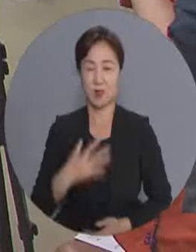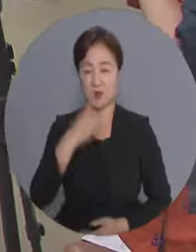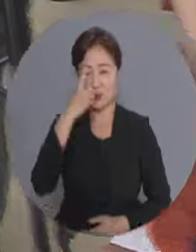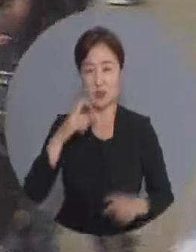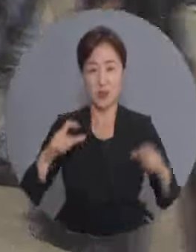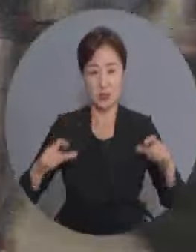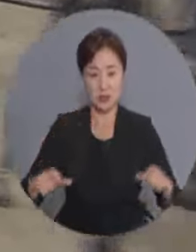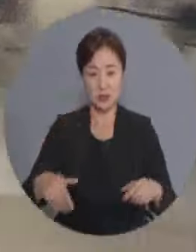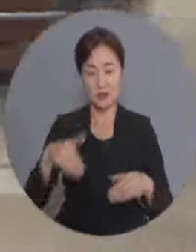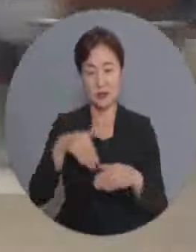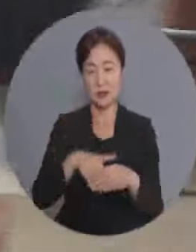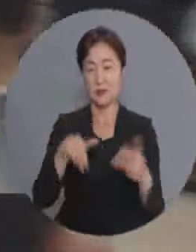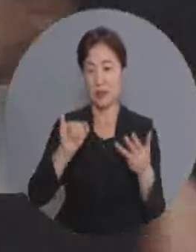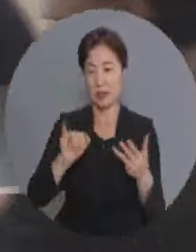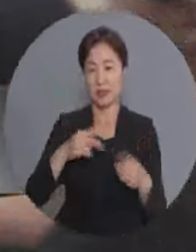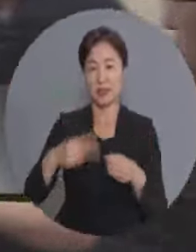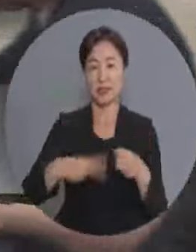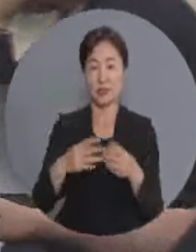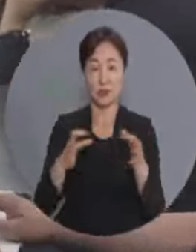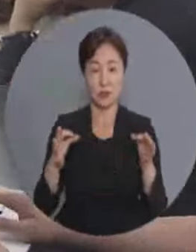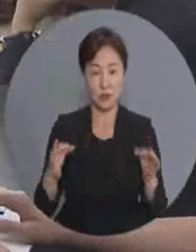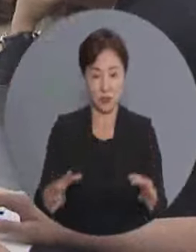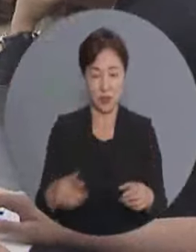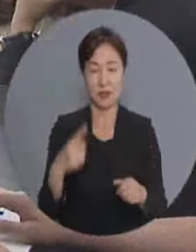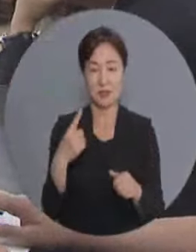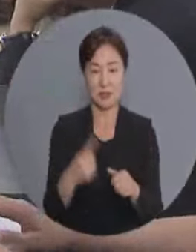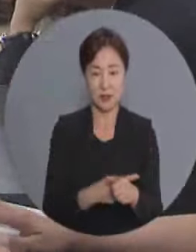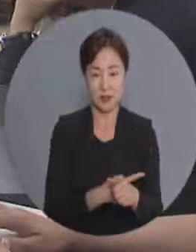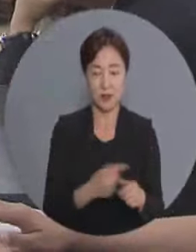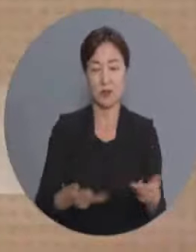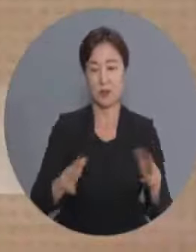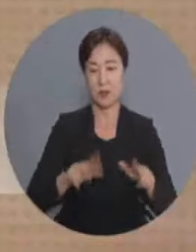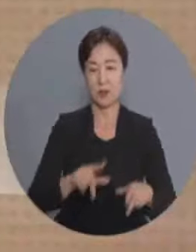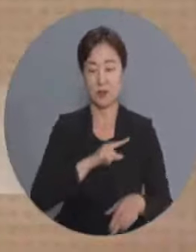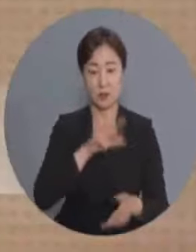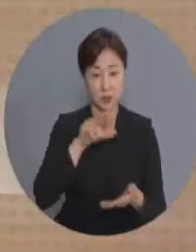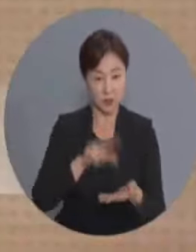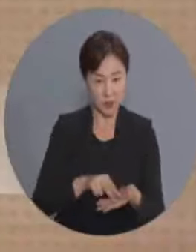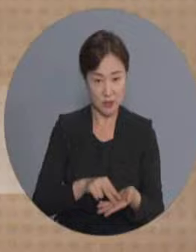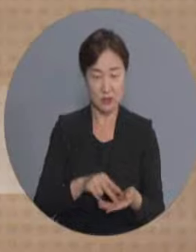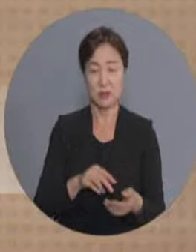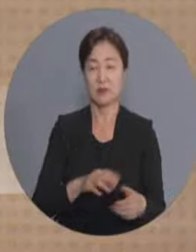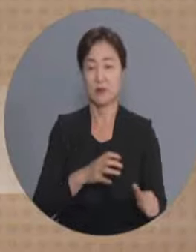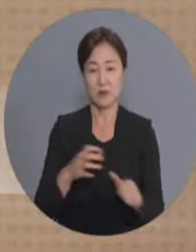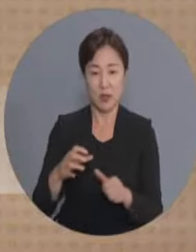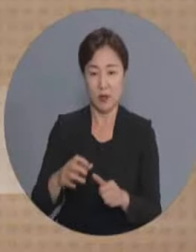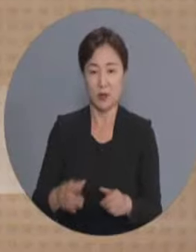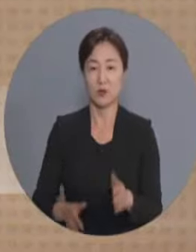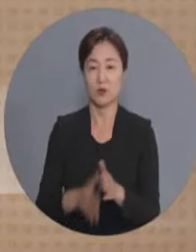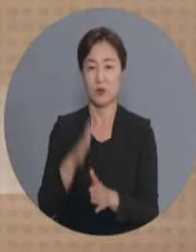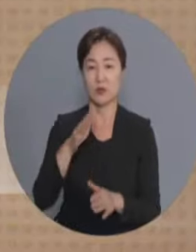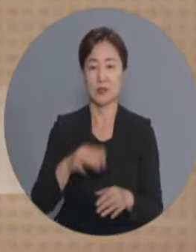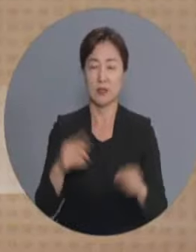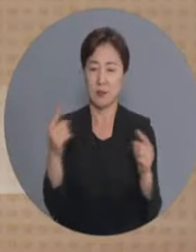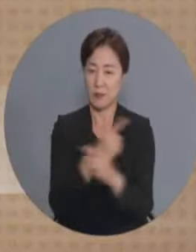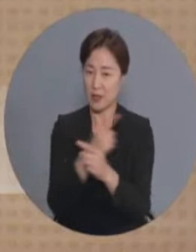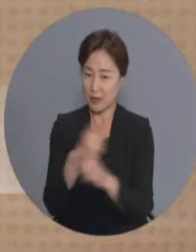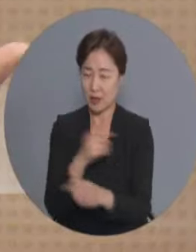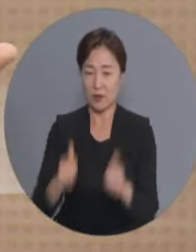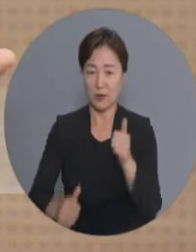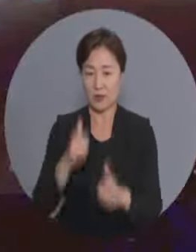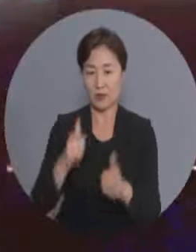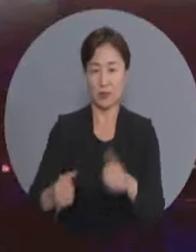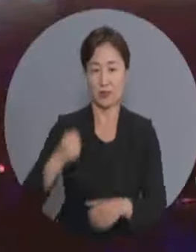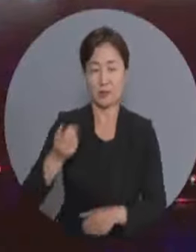순천시는 민선 8기 지난 2년 동안 생태와 정원이라는 자원으로 도시의 체질을 바꾸고 경쟁력을 더욱 강화할 수